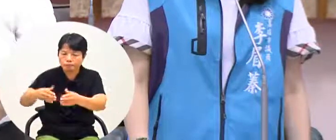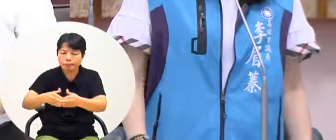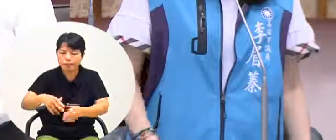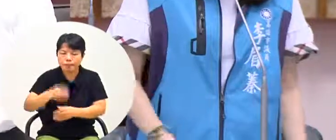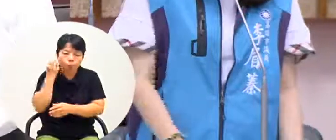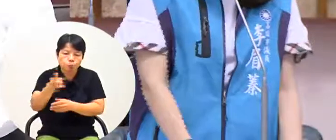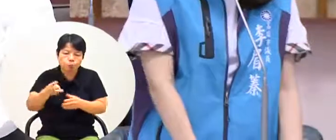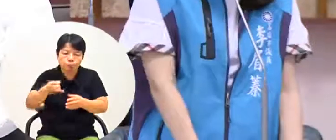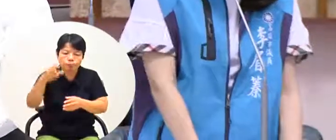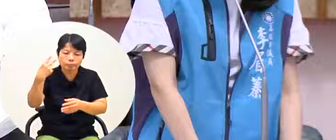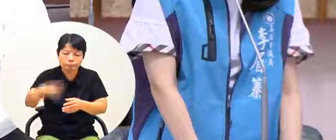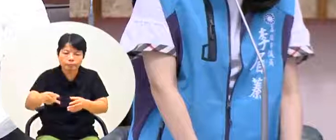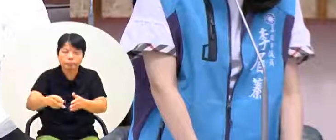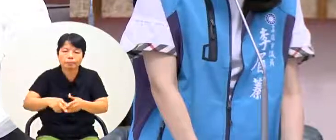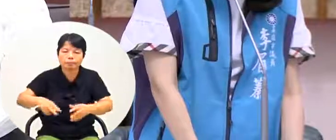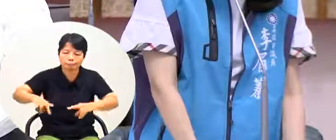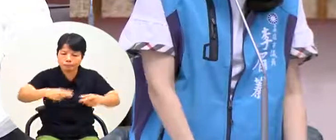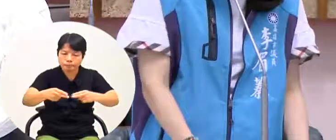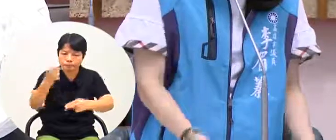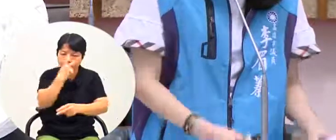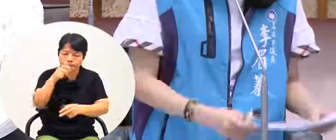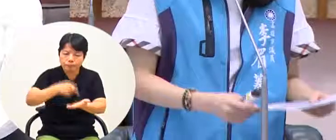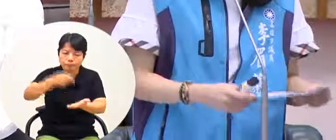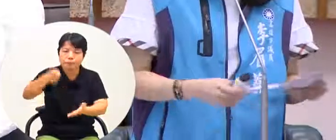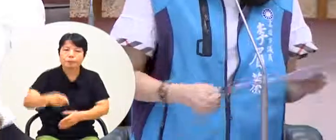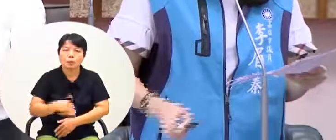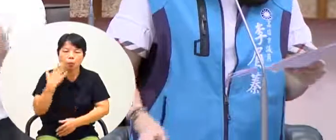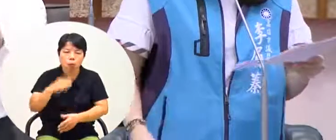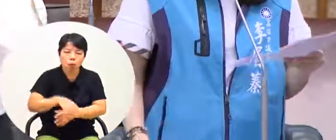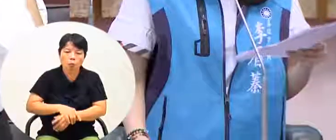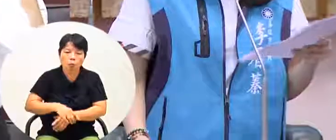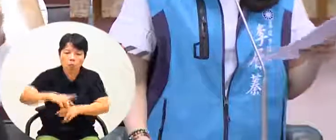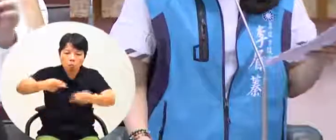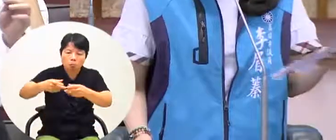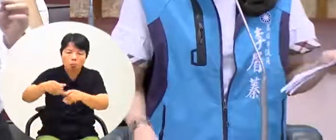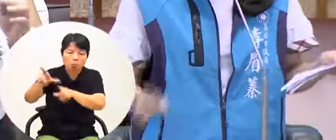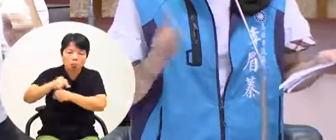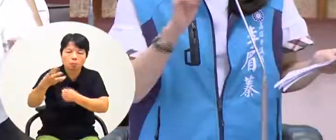善，我们就要按照这个条例来给他予以罚款。以上。